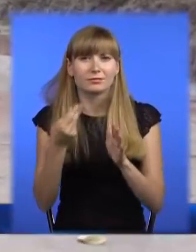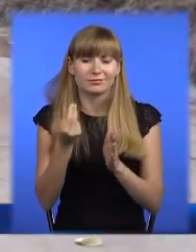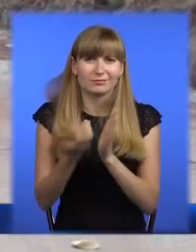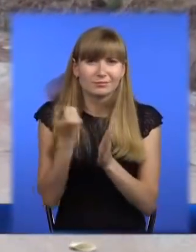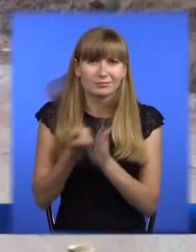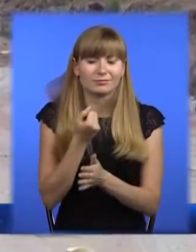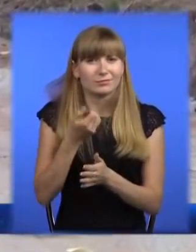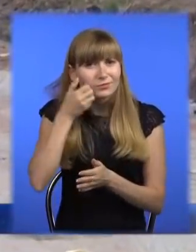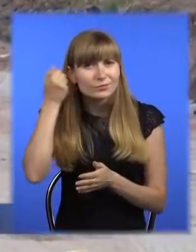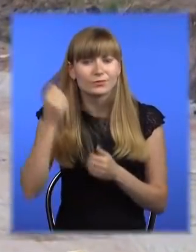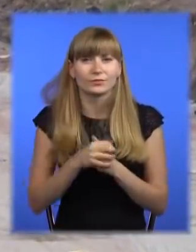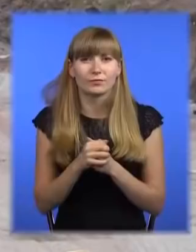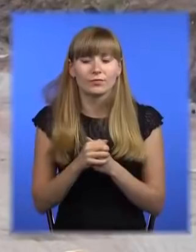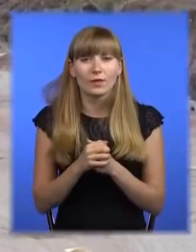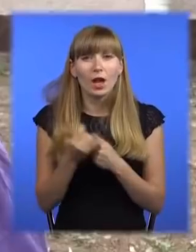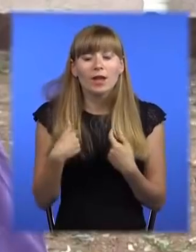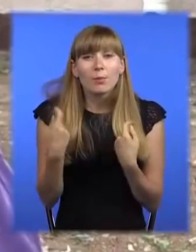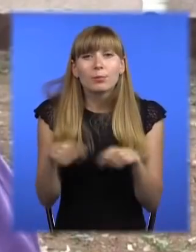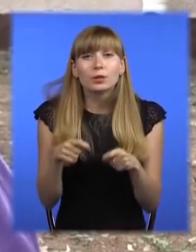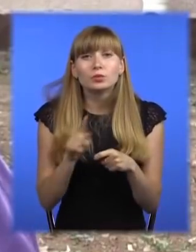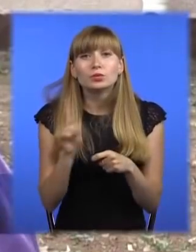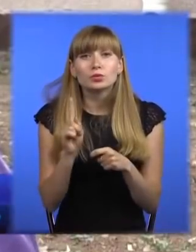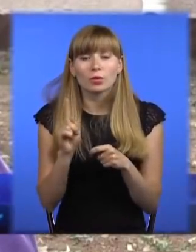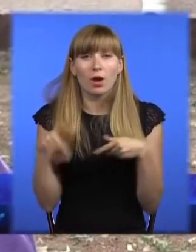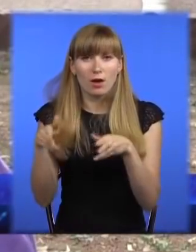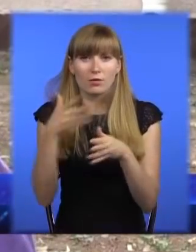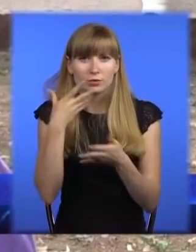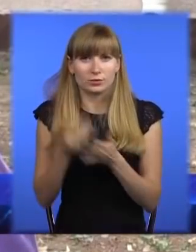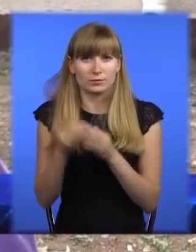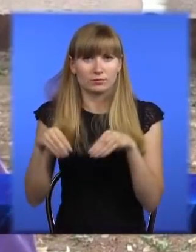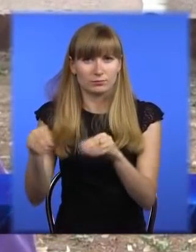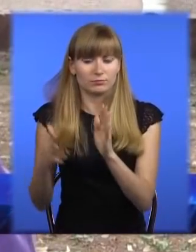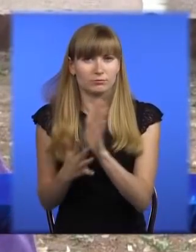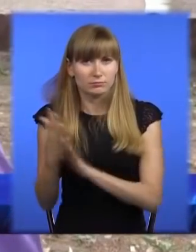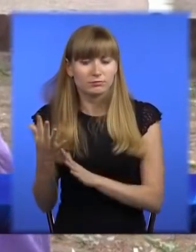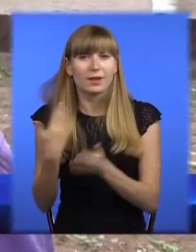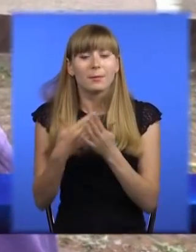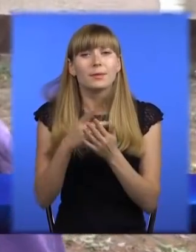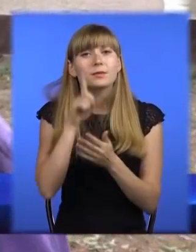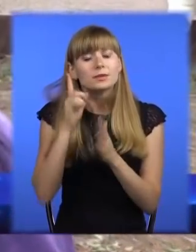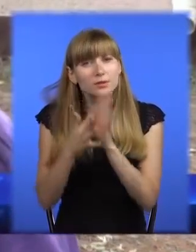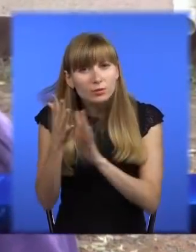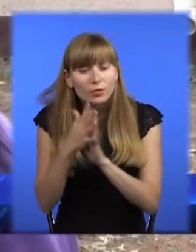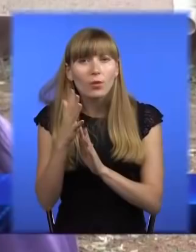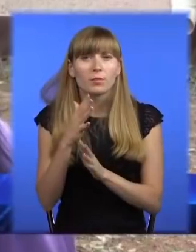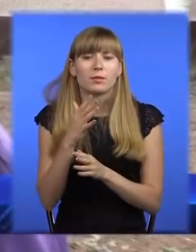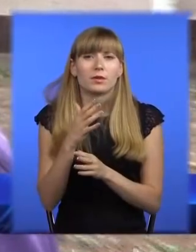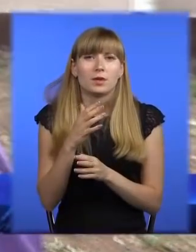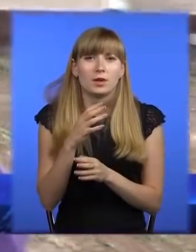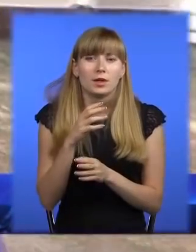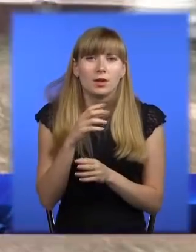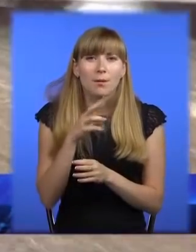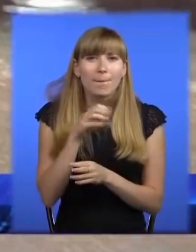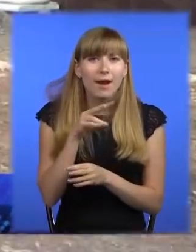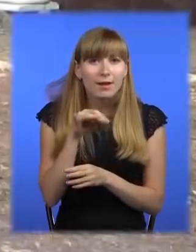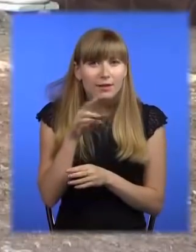та необхідність заробити додаткову копійчину. Я продаю те, що у мене проростає. Наприклад, там укропи,